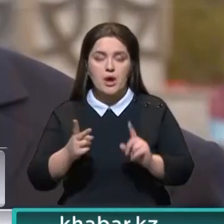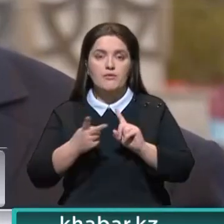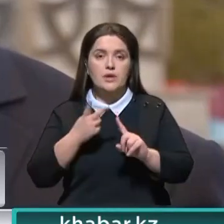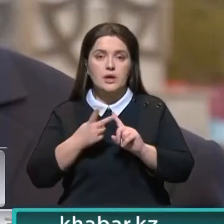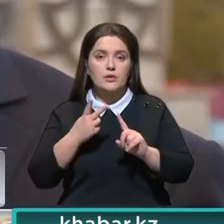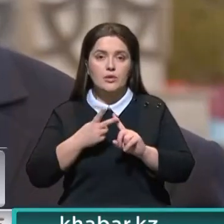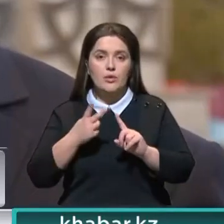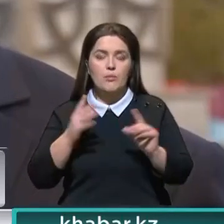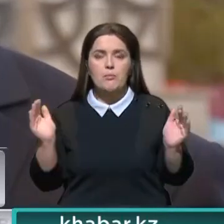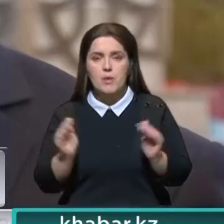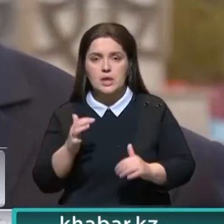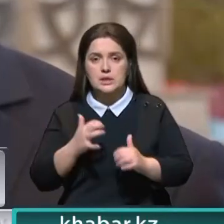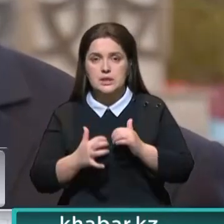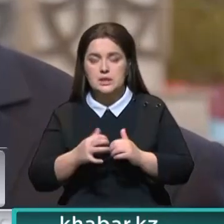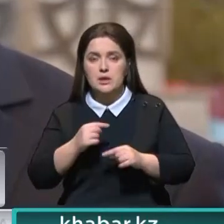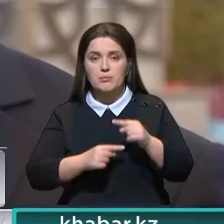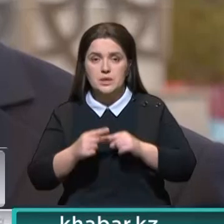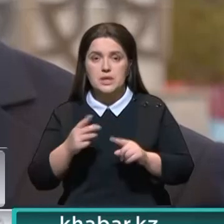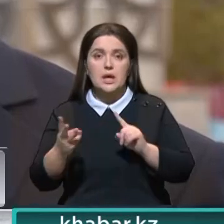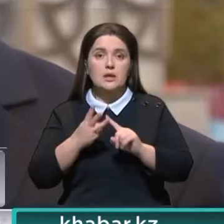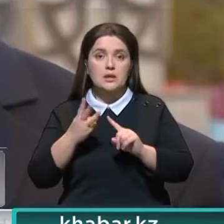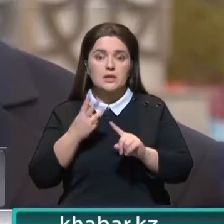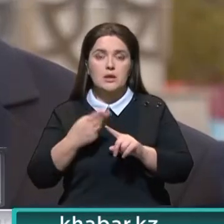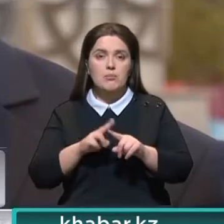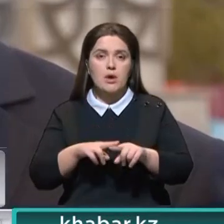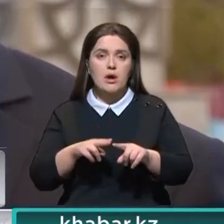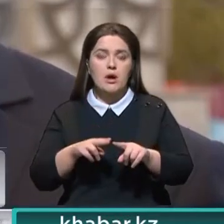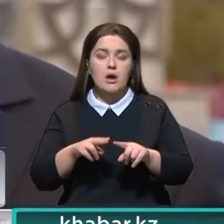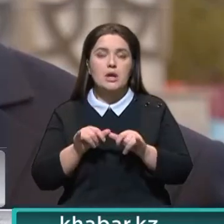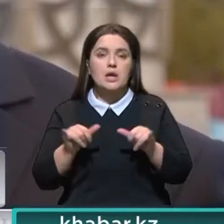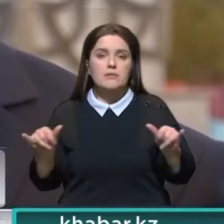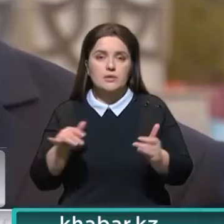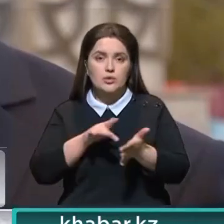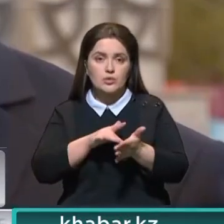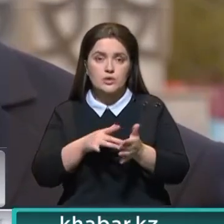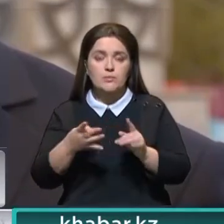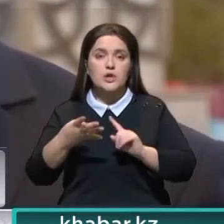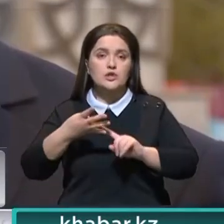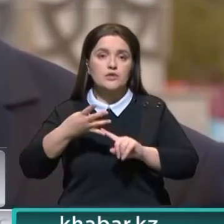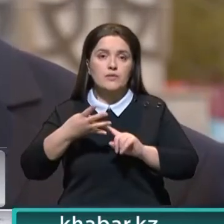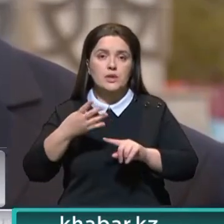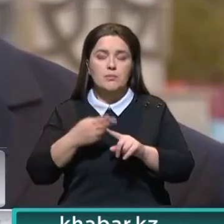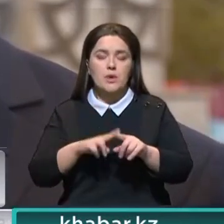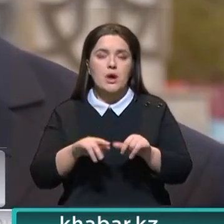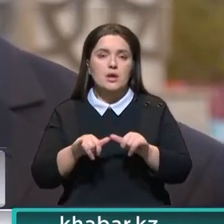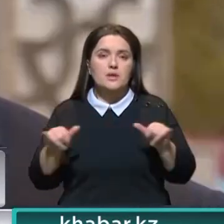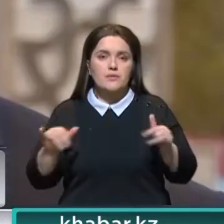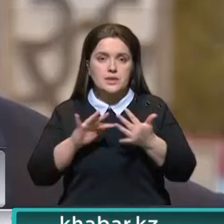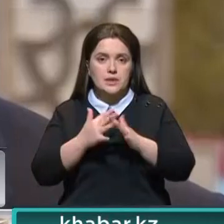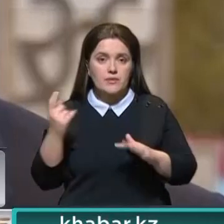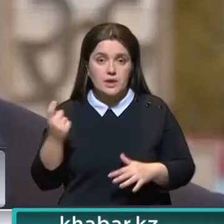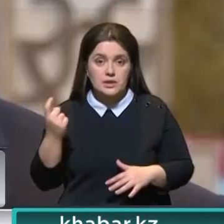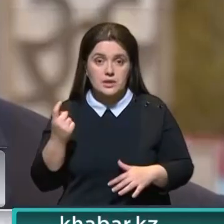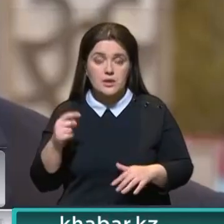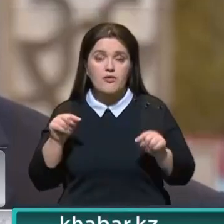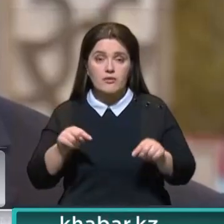– это у нас малый и средний бизнес. Третье – это развитие туризма. И четвертое направление наше – это развитие сельского хозяйства, аграрного. Только в